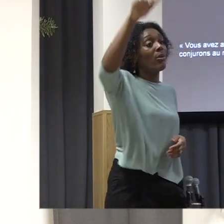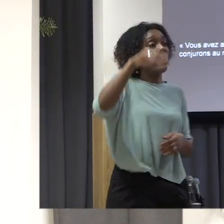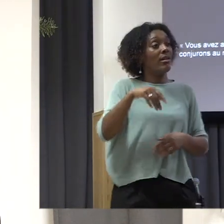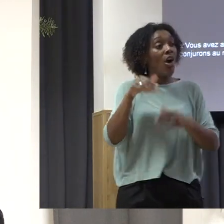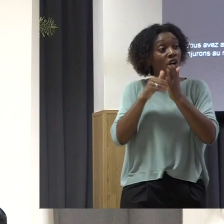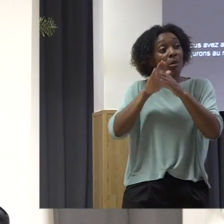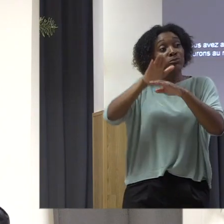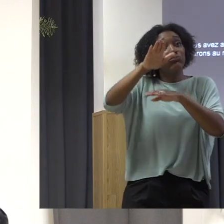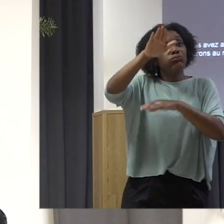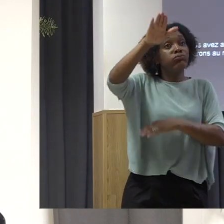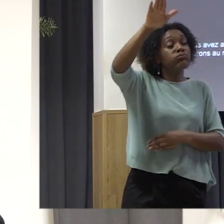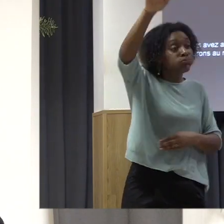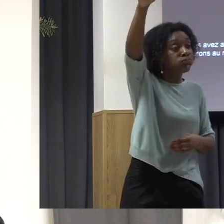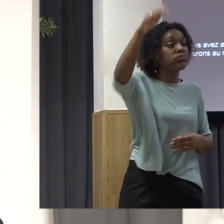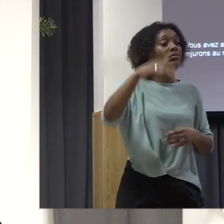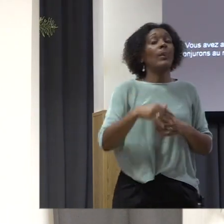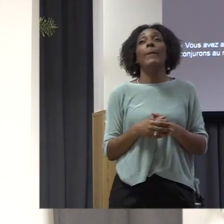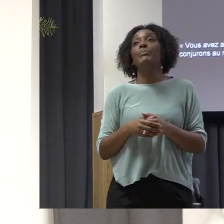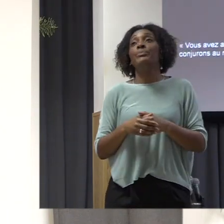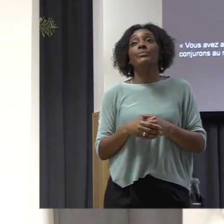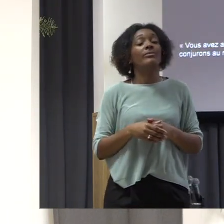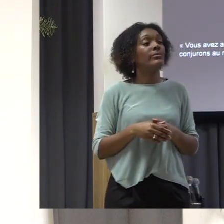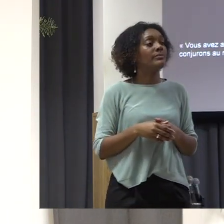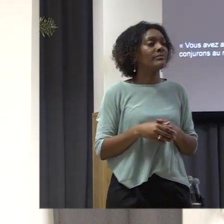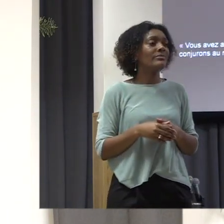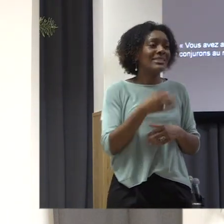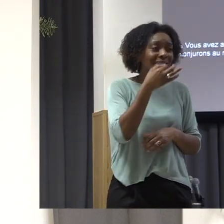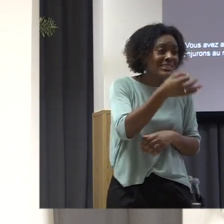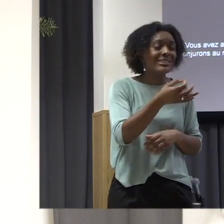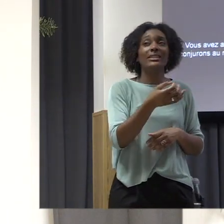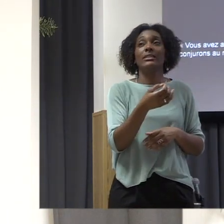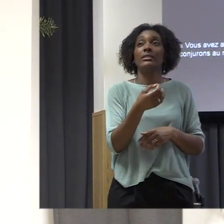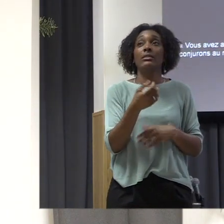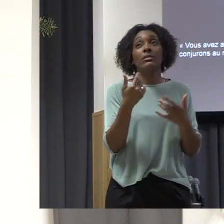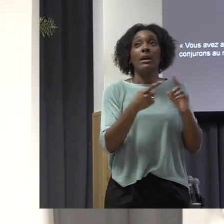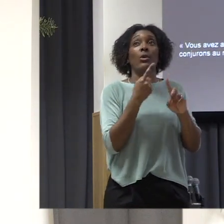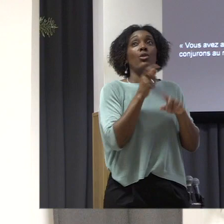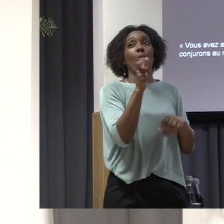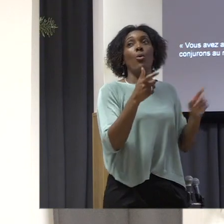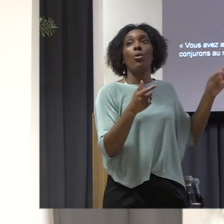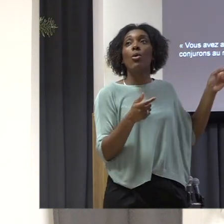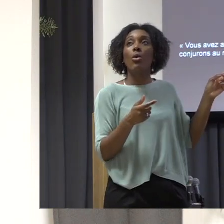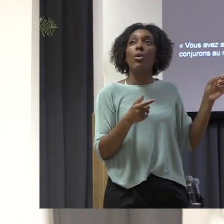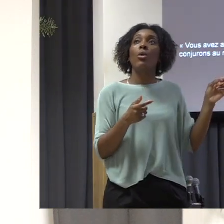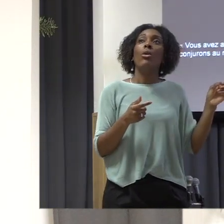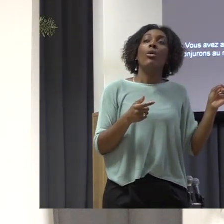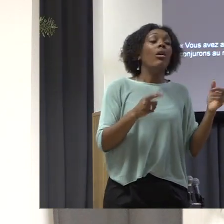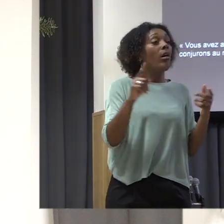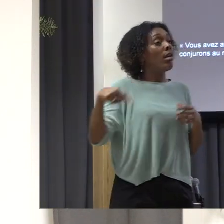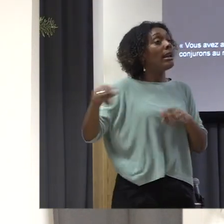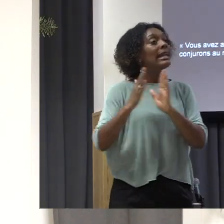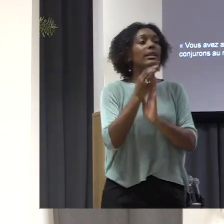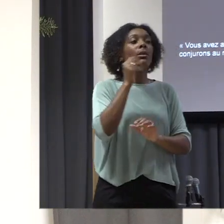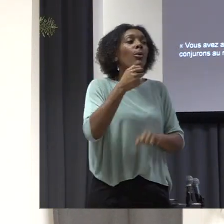conduire. Mais nous vous en conjurons. Vous voyez quand même l'importance. On aurait pu dire c'est bon, on a atteint le